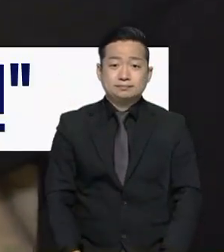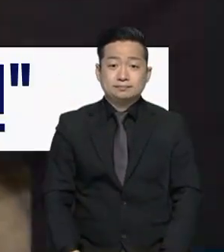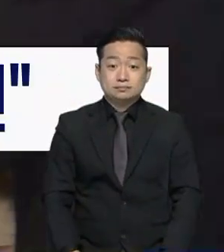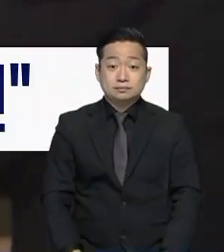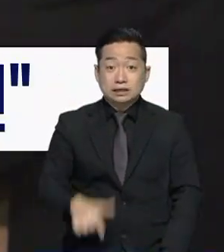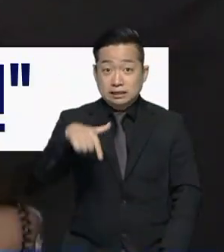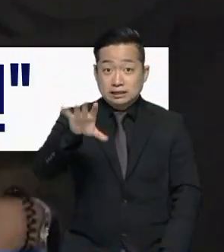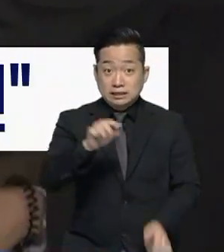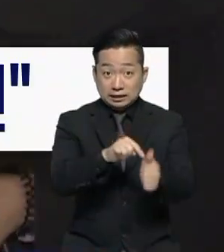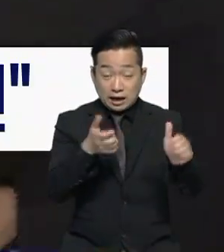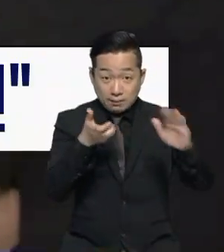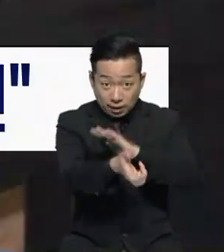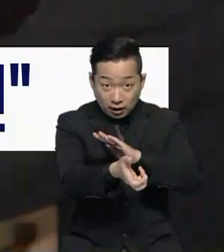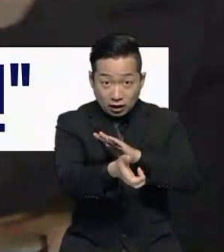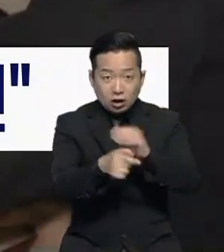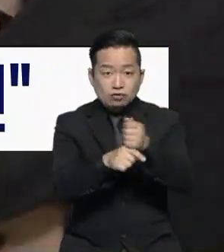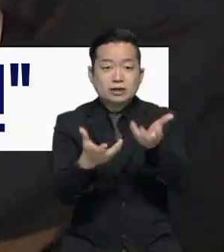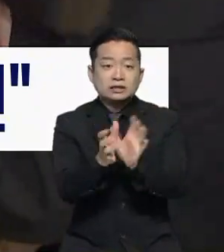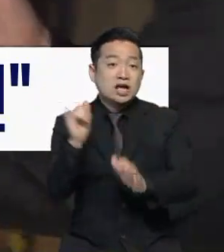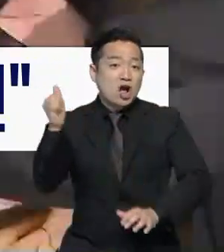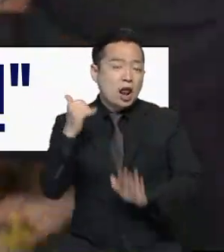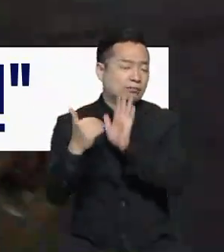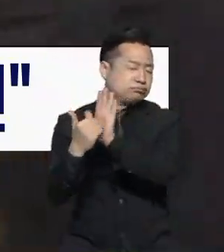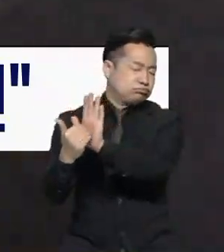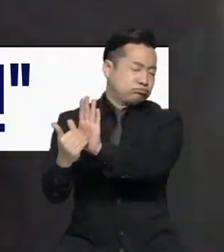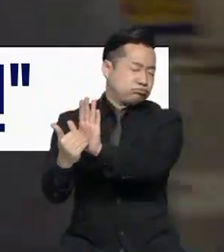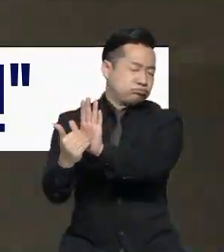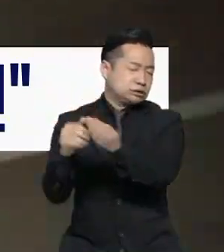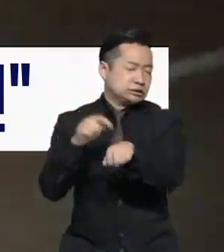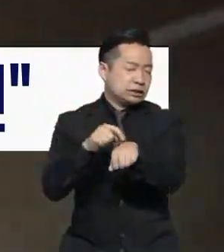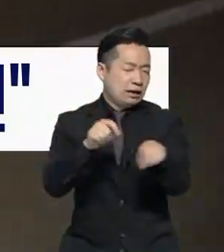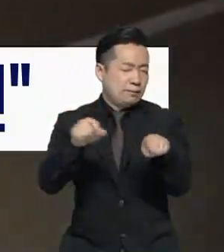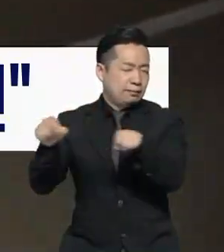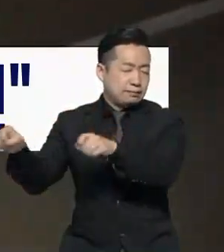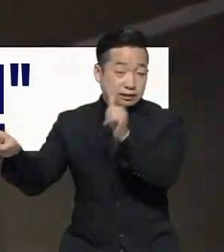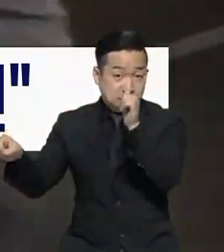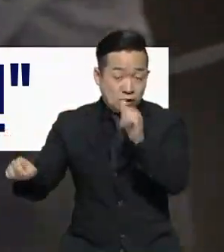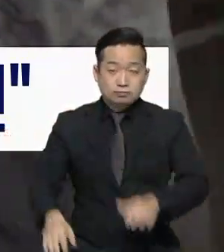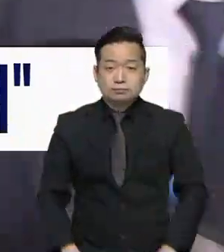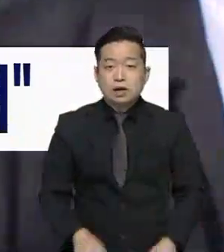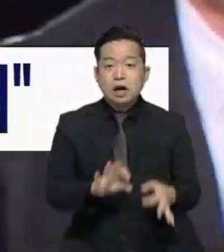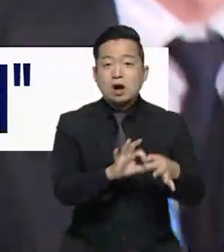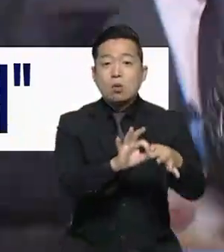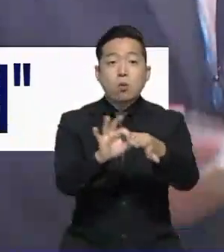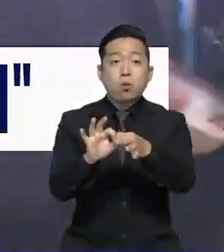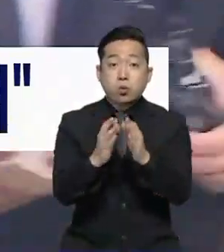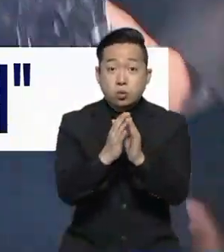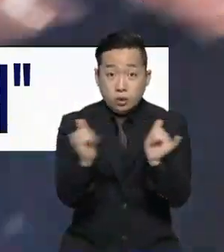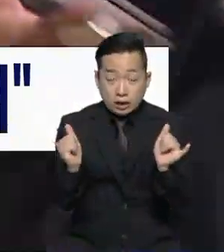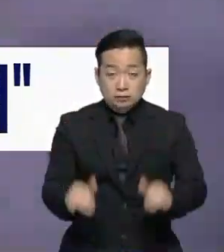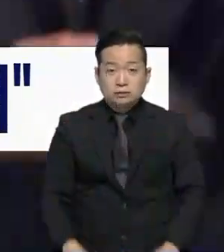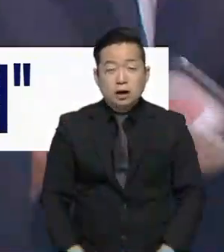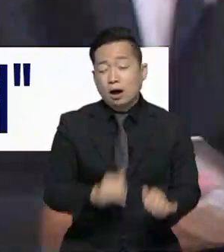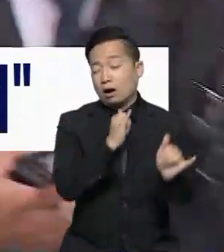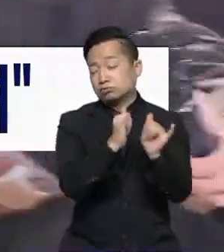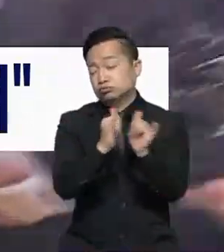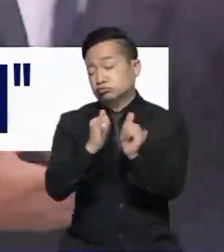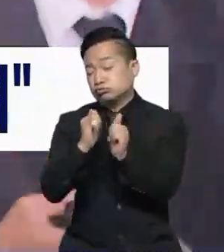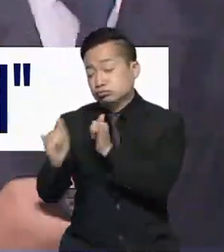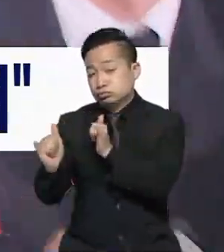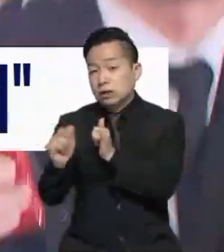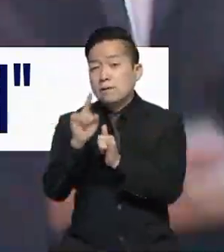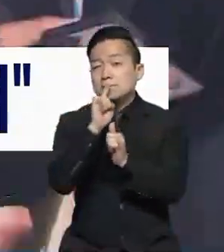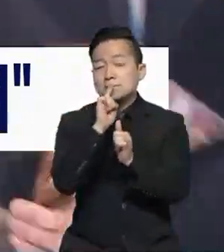씨가 압수수색 당시 수사팀 연락을 피해 압수수색이 지연됐고 주요 관련자들과 여러 차례 연락하며